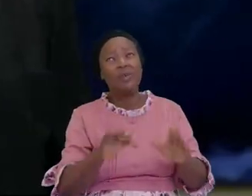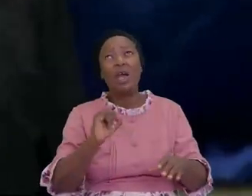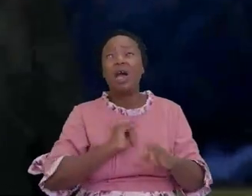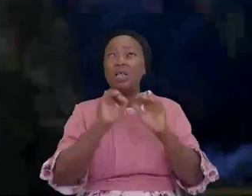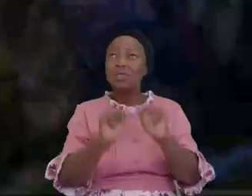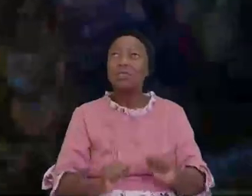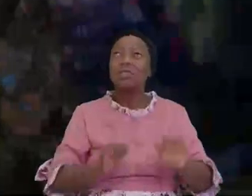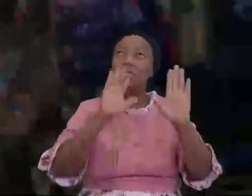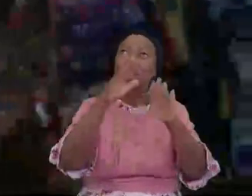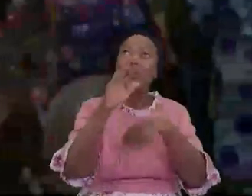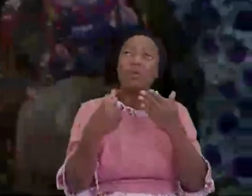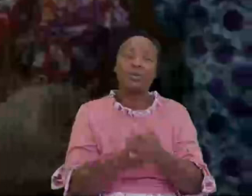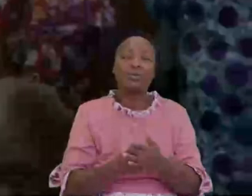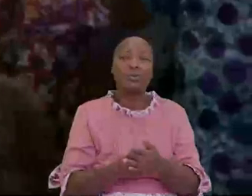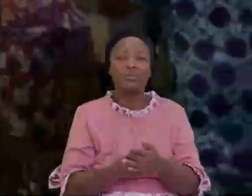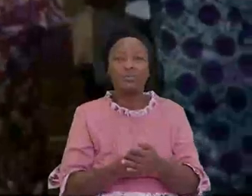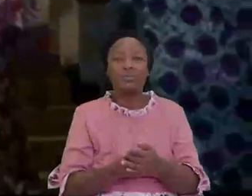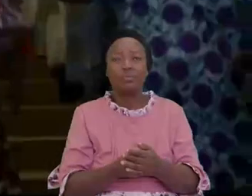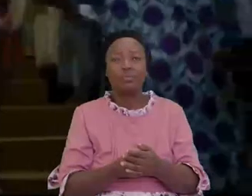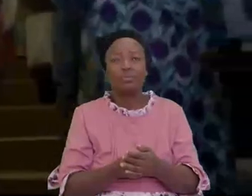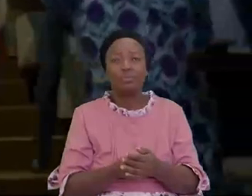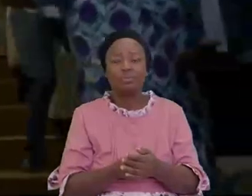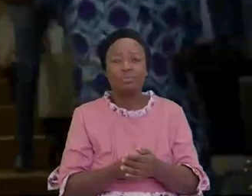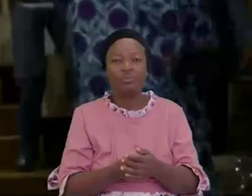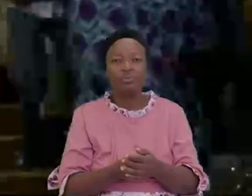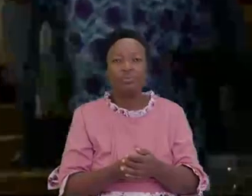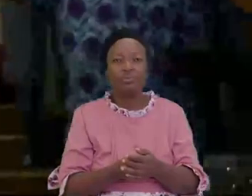Tout à lui, mon sauveur, j'abandonne tout.